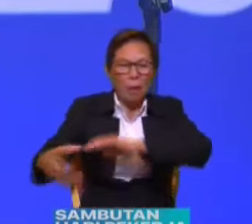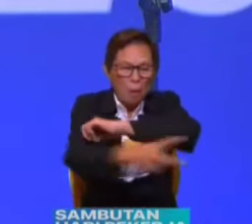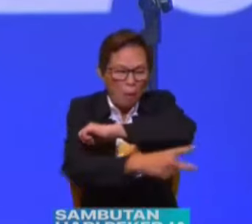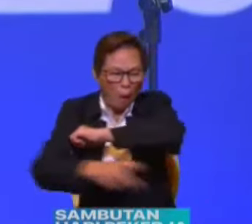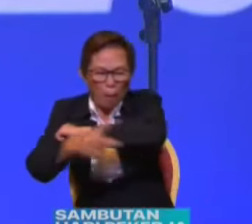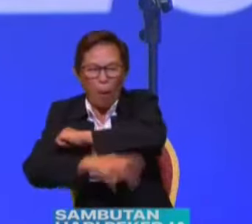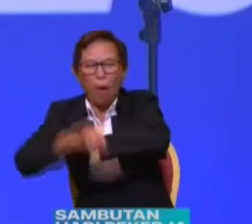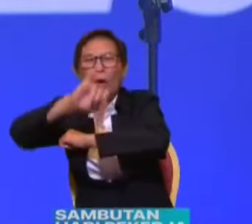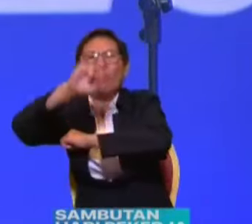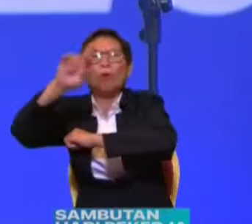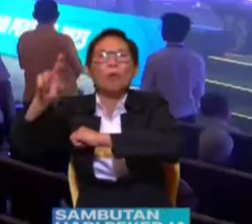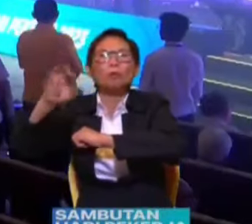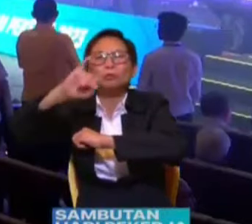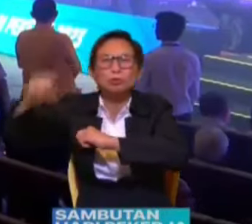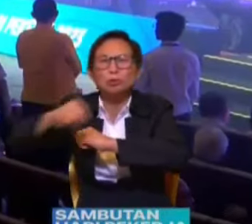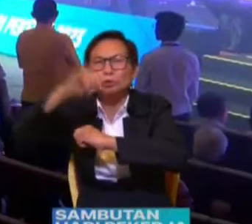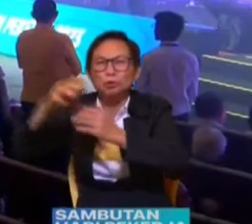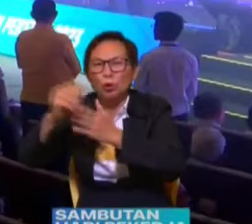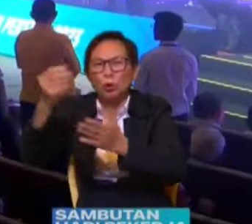juta daripada ruang negara.